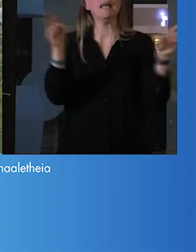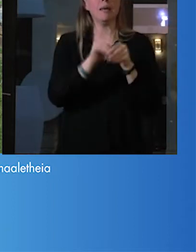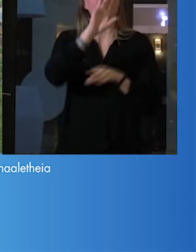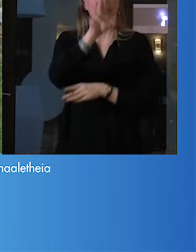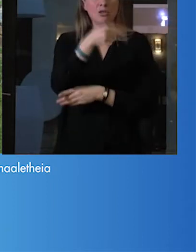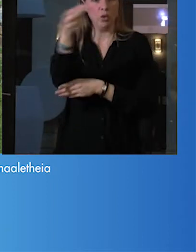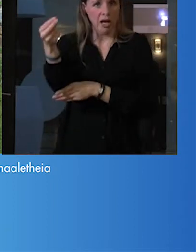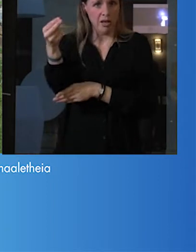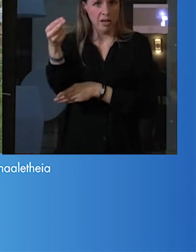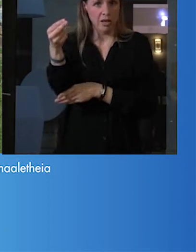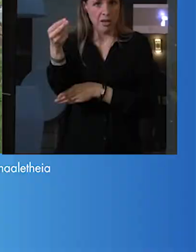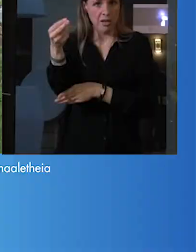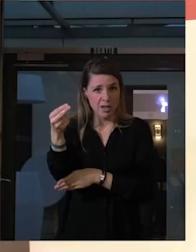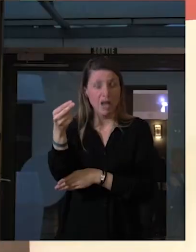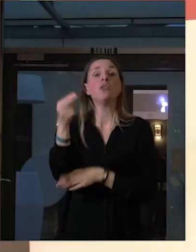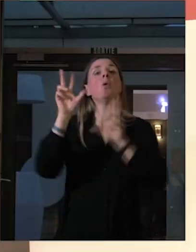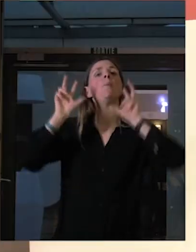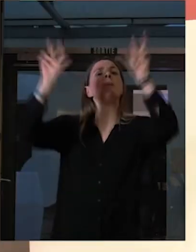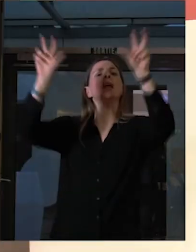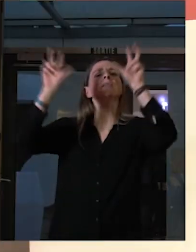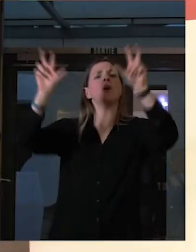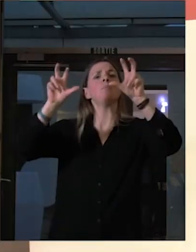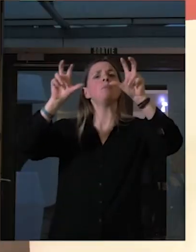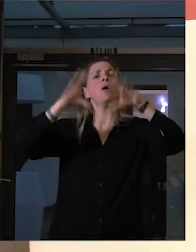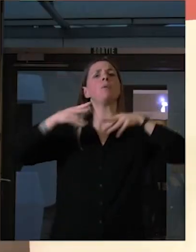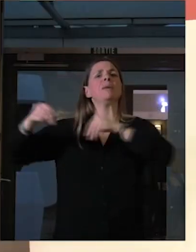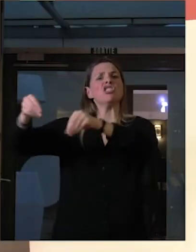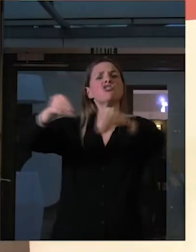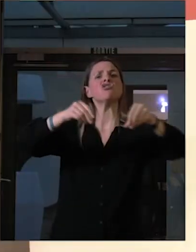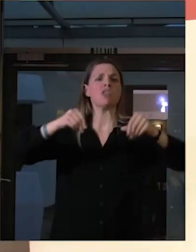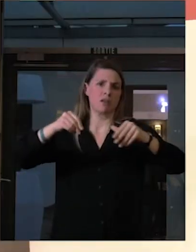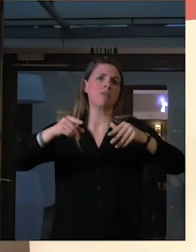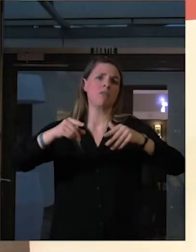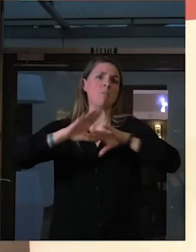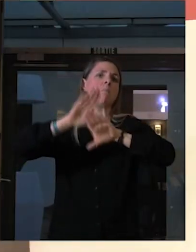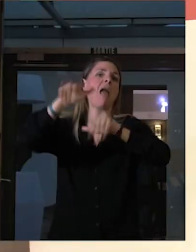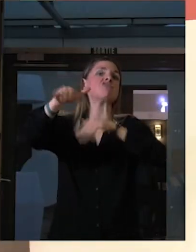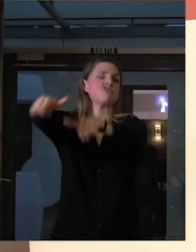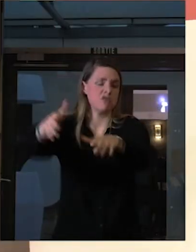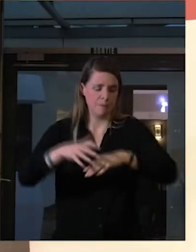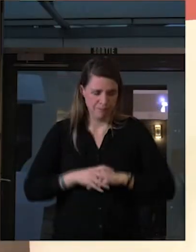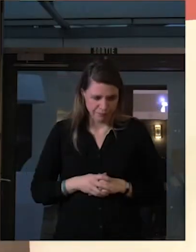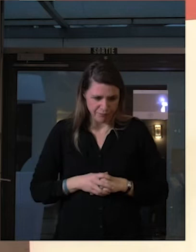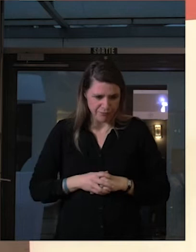nationales de beach, c'est du beach hand. Voilà, et en fait,